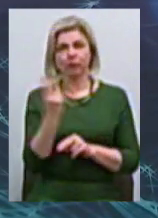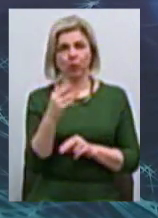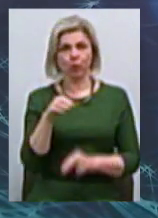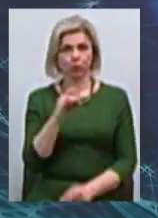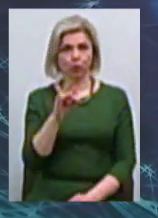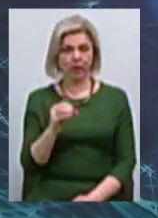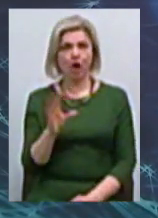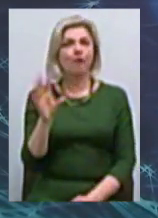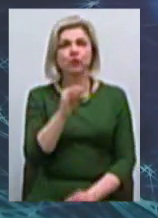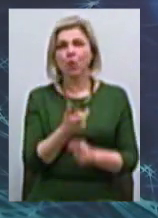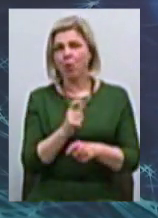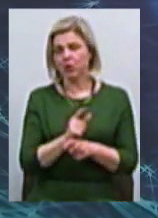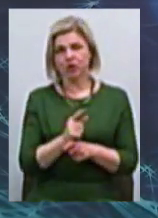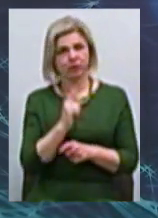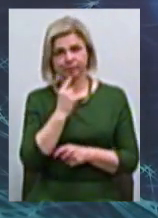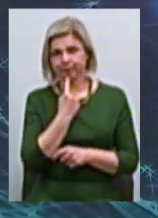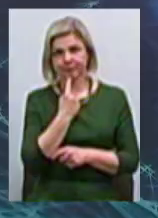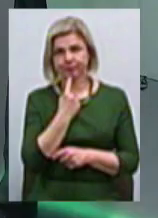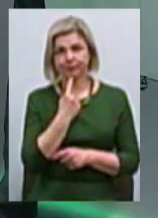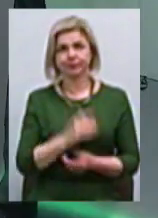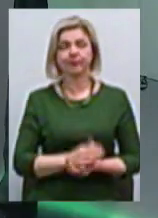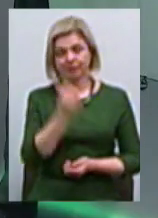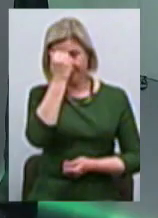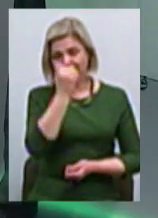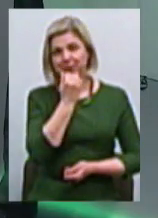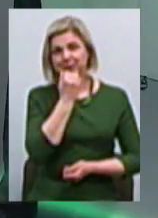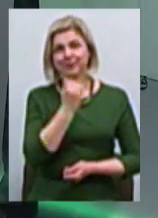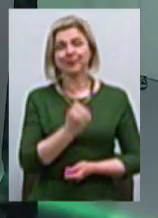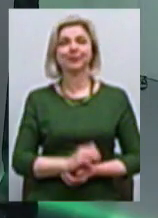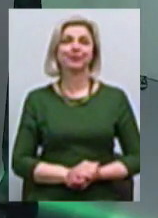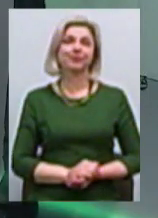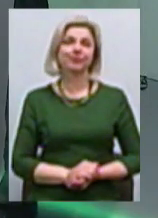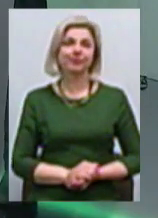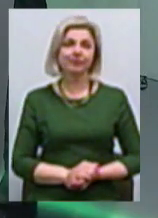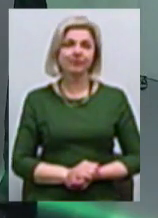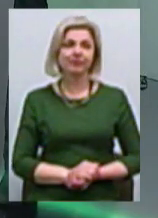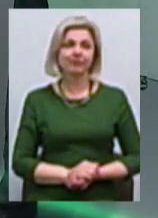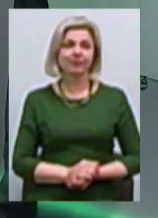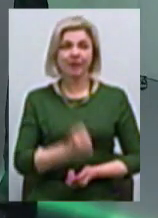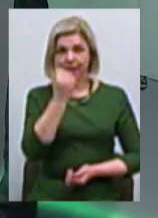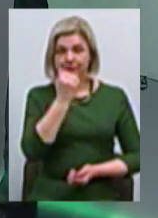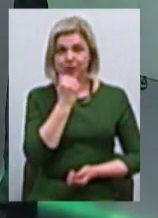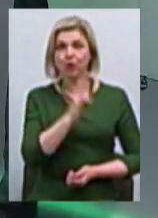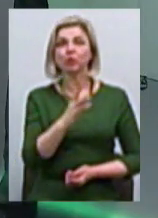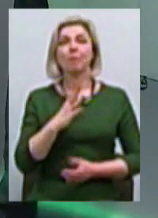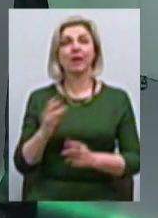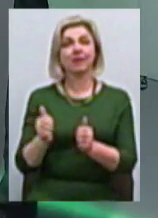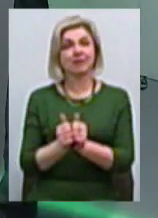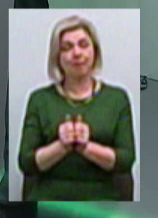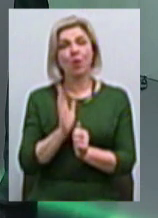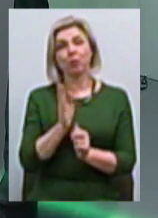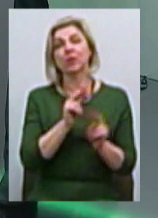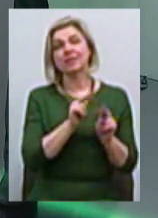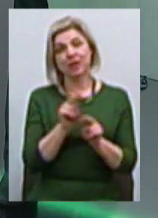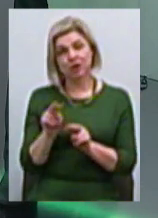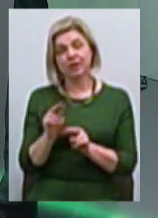Все очень шатко. Дякую. Дякую. Олександр Рухмановський. Дякую всім, хто був з нами. Будемо стежити.